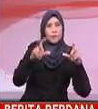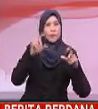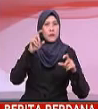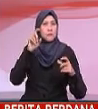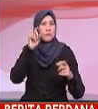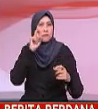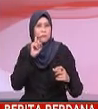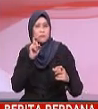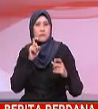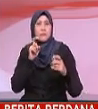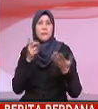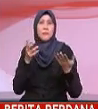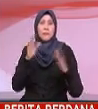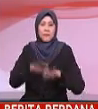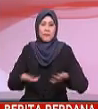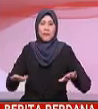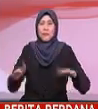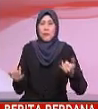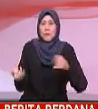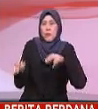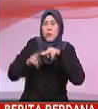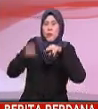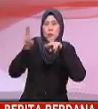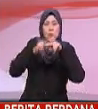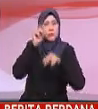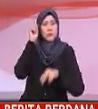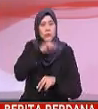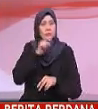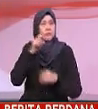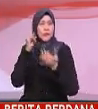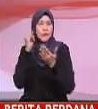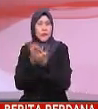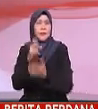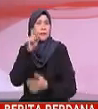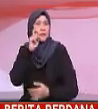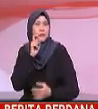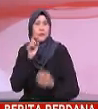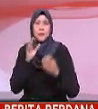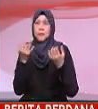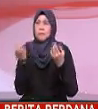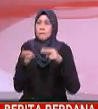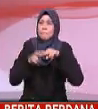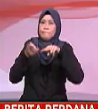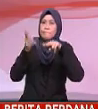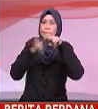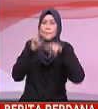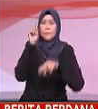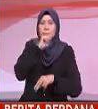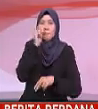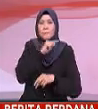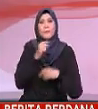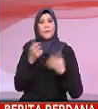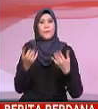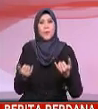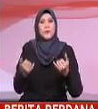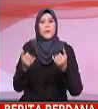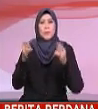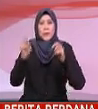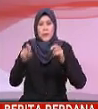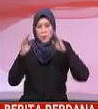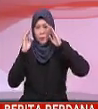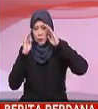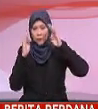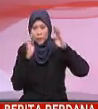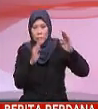kanak-kanak, ini semua benda-benda perkara-perkara ini meningkat. Jenayah seksnya meningkat. Jadi terpaksalah kita alihkan tumpuan